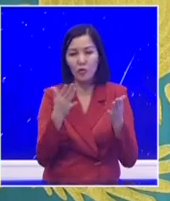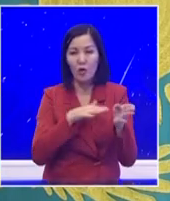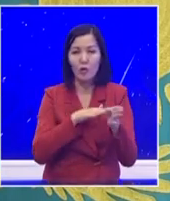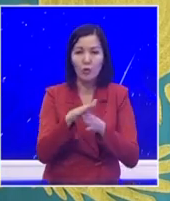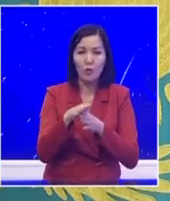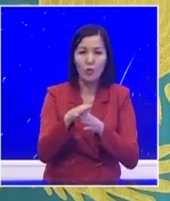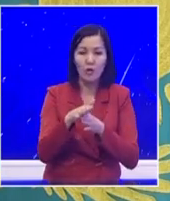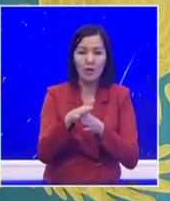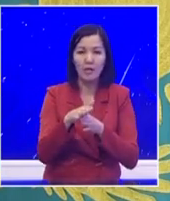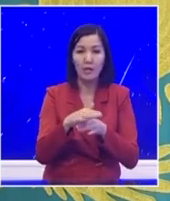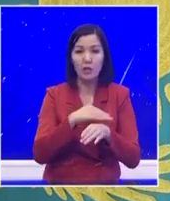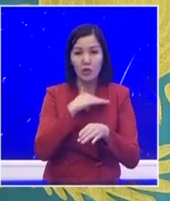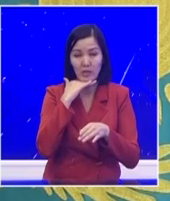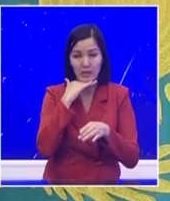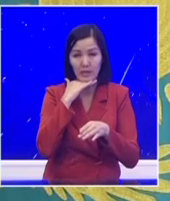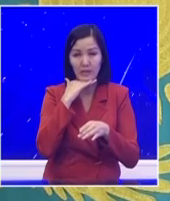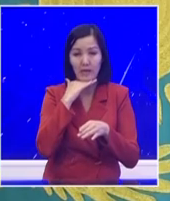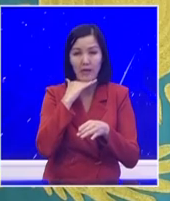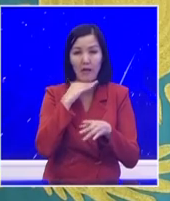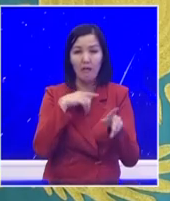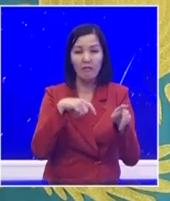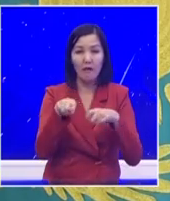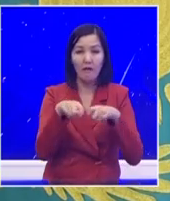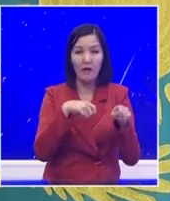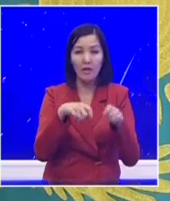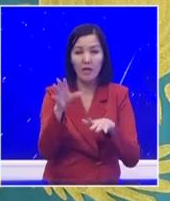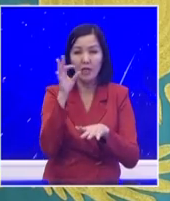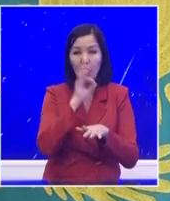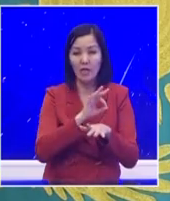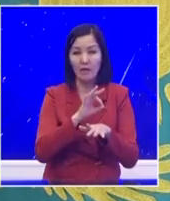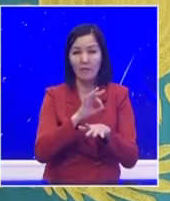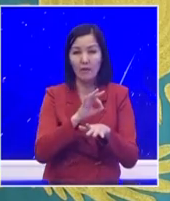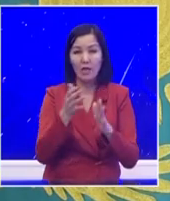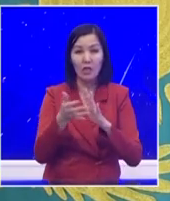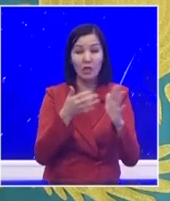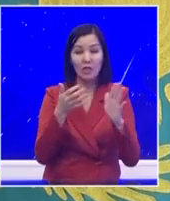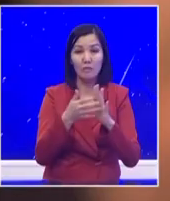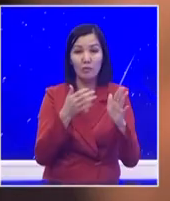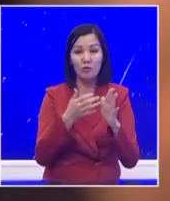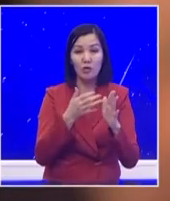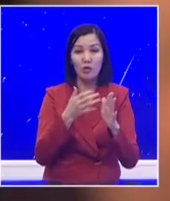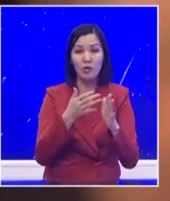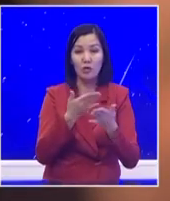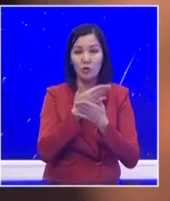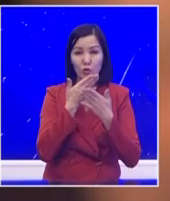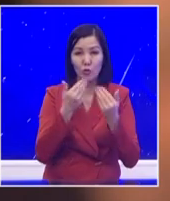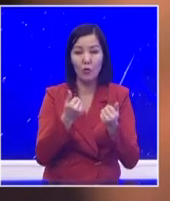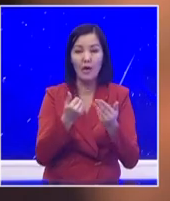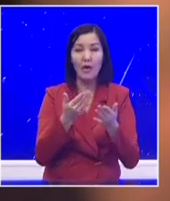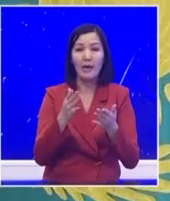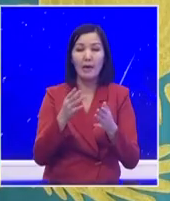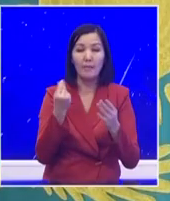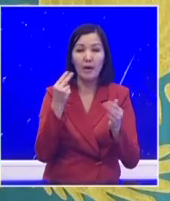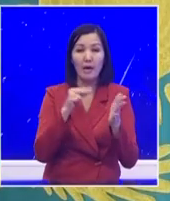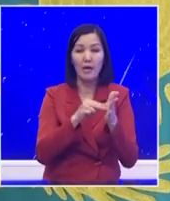толық көлемде жеткілікті. Тауарлар мен дәрі-дәрмек жетіспеушілігі жоқ. Бағаны тұрақтандыру